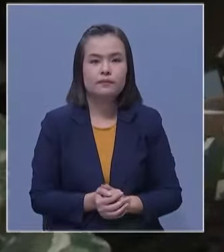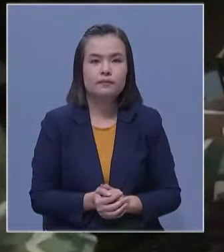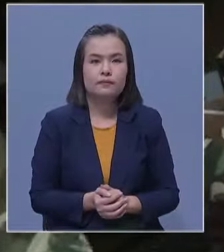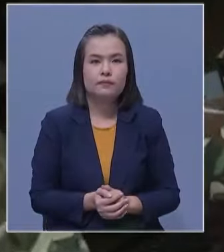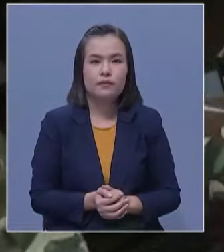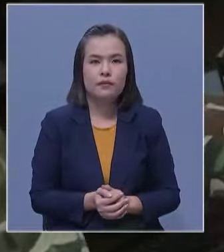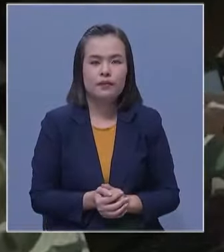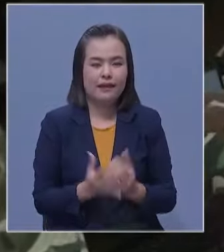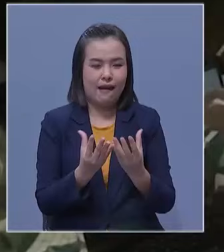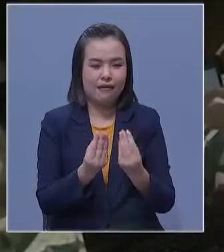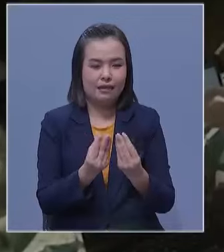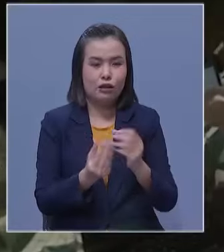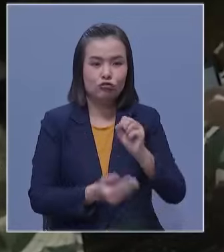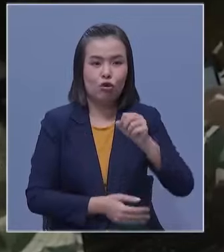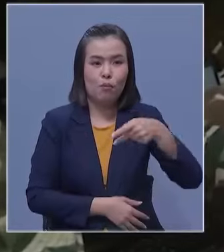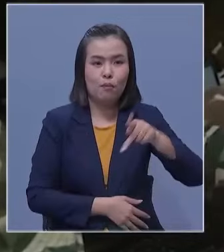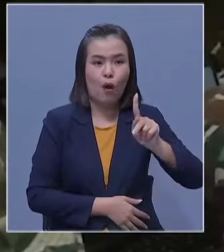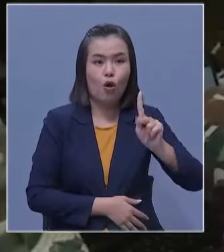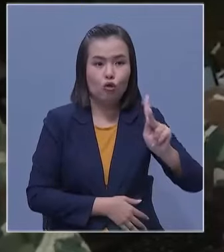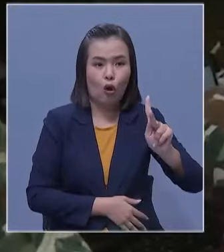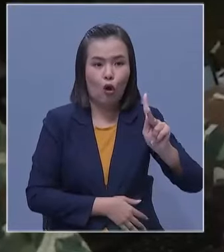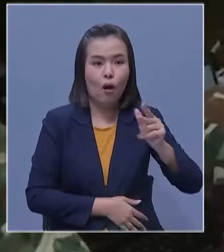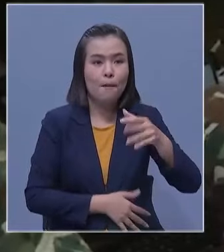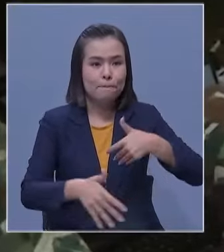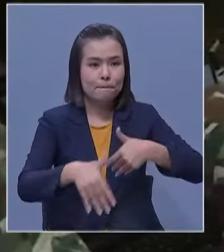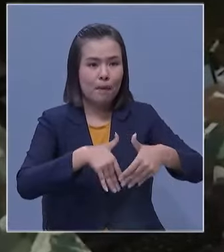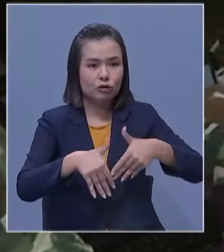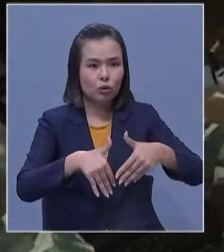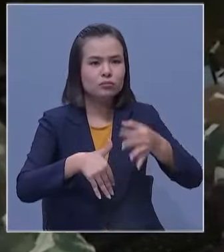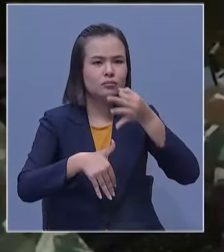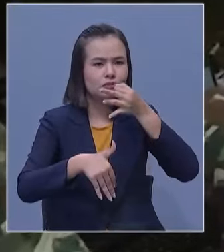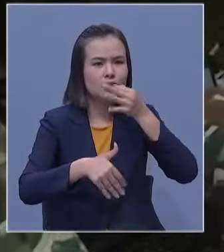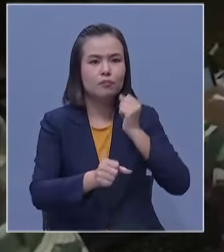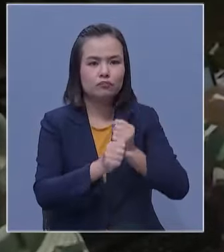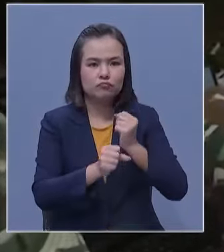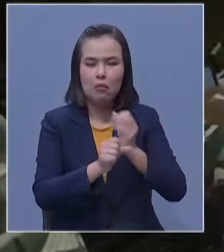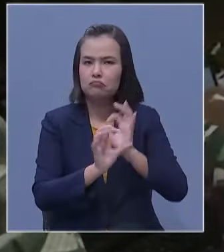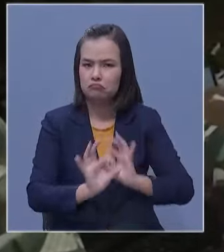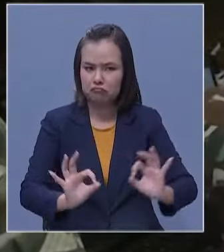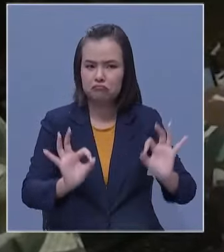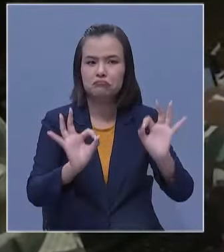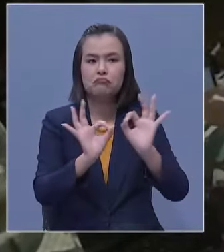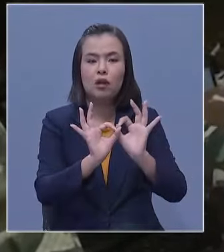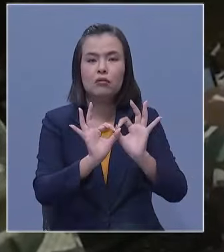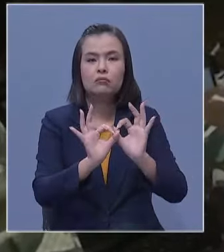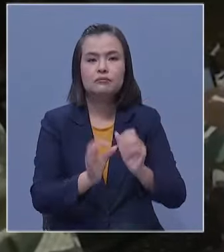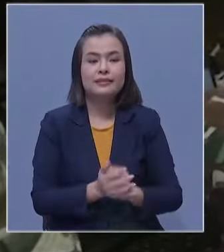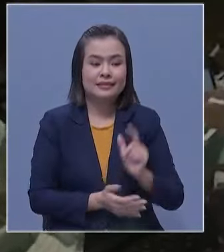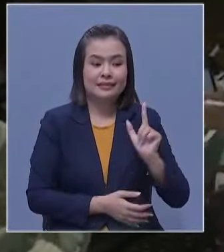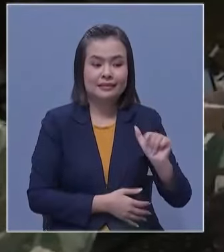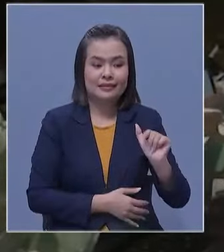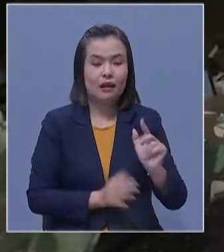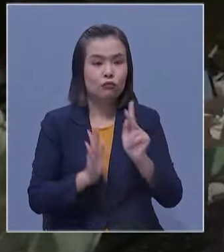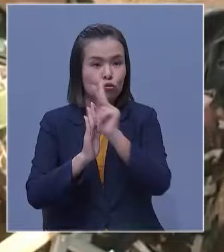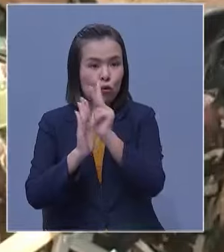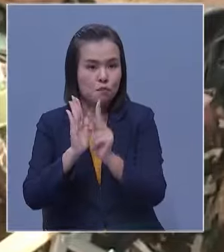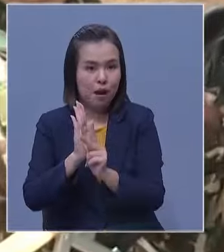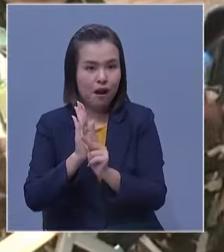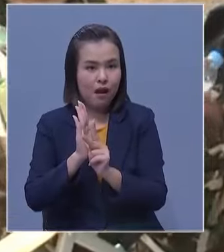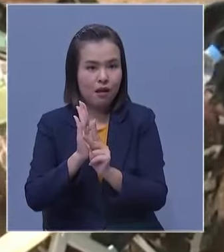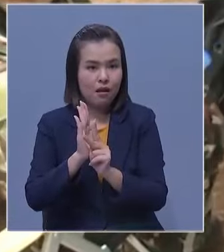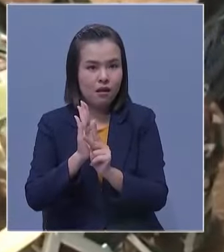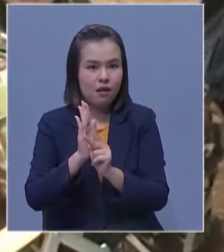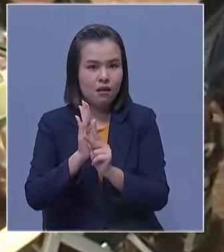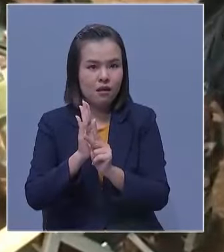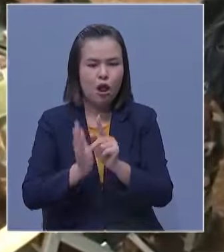ที่ดินทำกินประชาชนเป็นที่ตั้งนะครับเพราะเรื่องนี้เป็นเรื่องใหญ่และเป็นเรื่องที่ละเอียดอ่อนส่วนประเด็นกฎหมายแล้วก็เรื่องการทับ